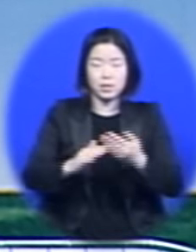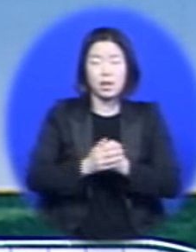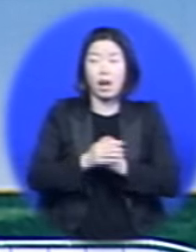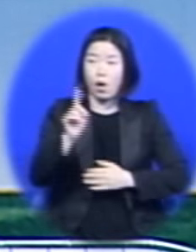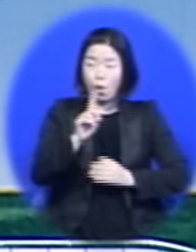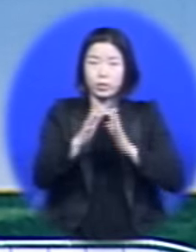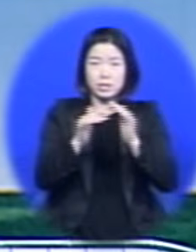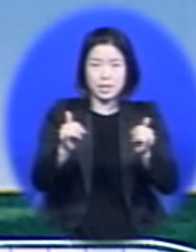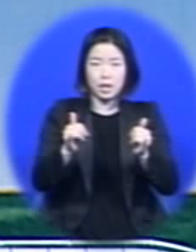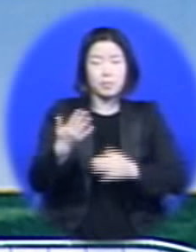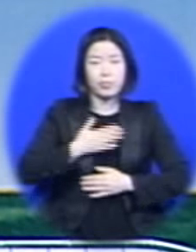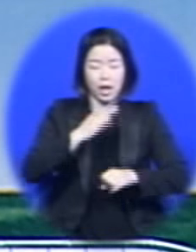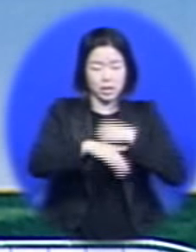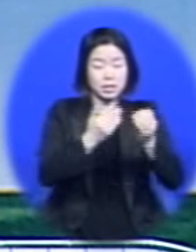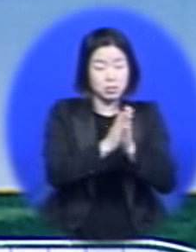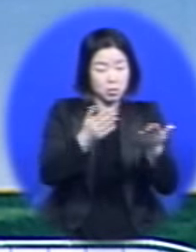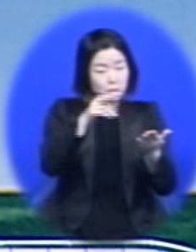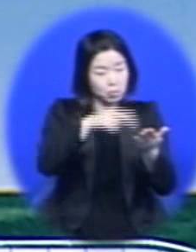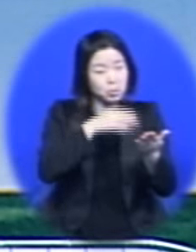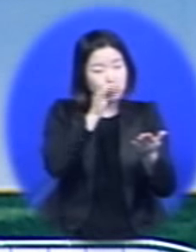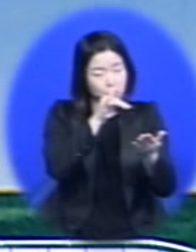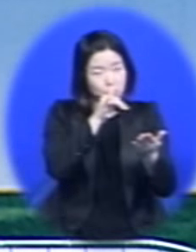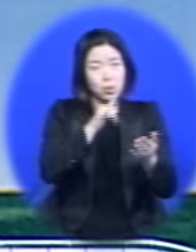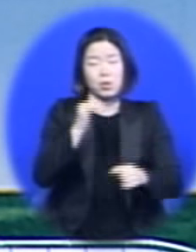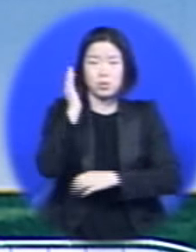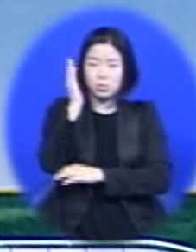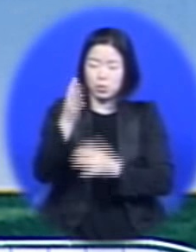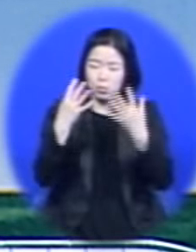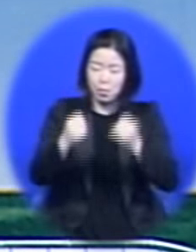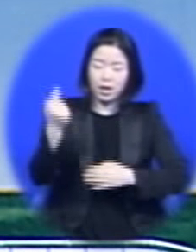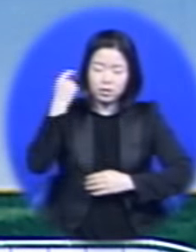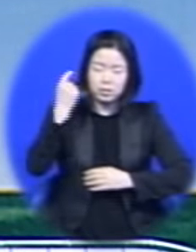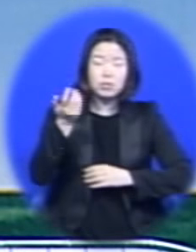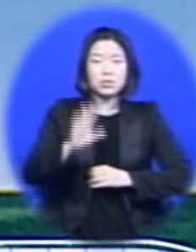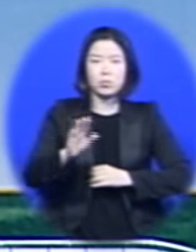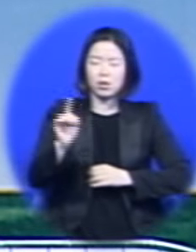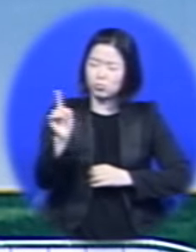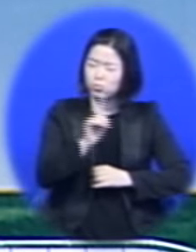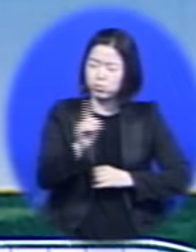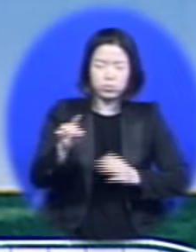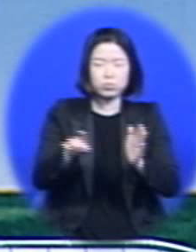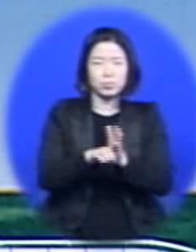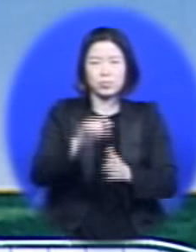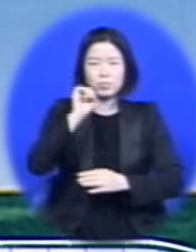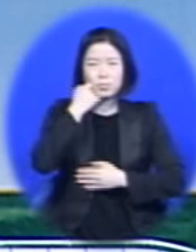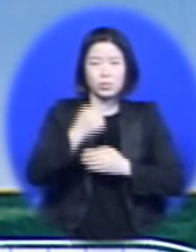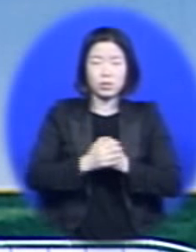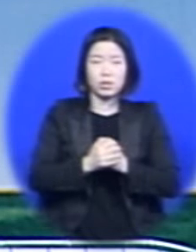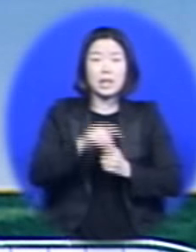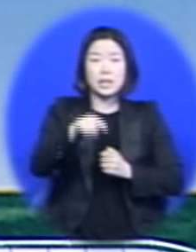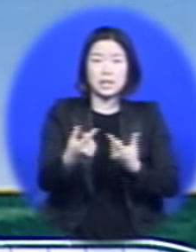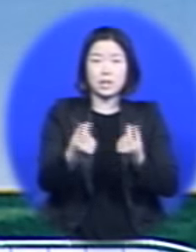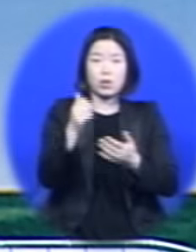분들은 나는 성경도 읽고 설교도 많이 들었지만 도무지 믿어지지가 않아 그러신